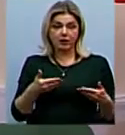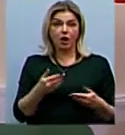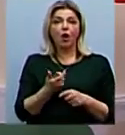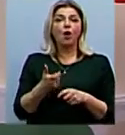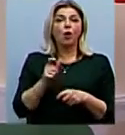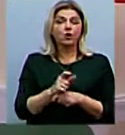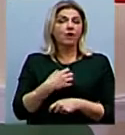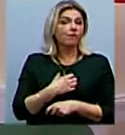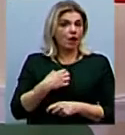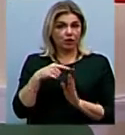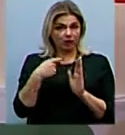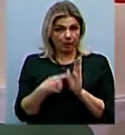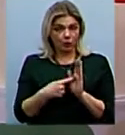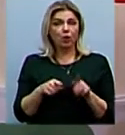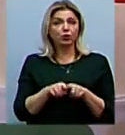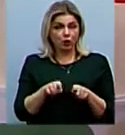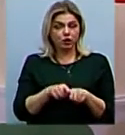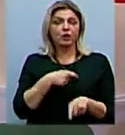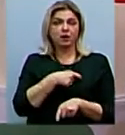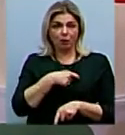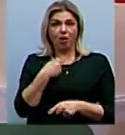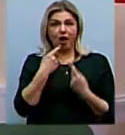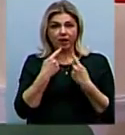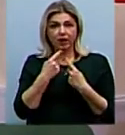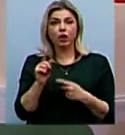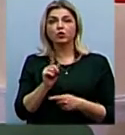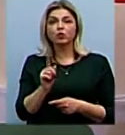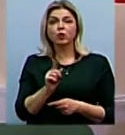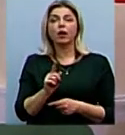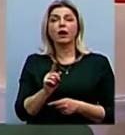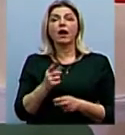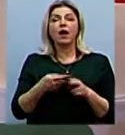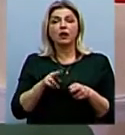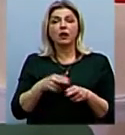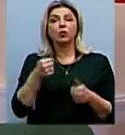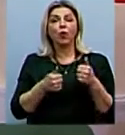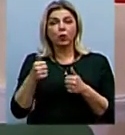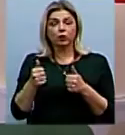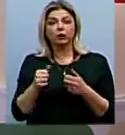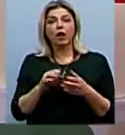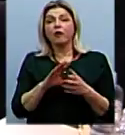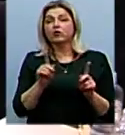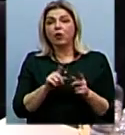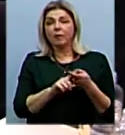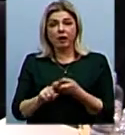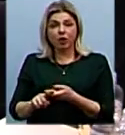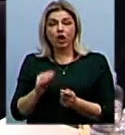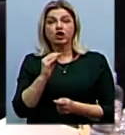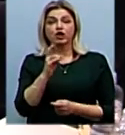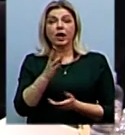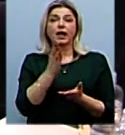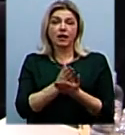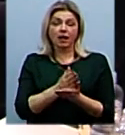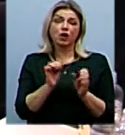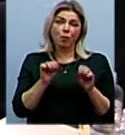вопрос, о котором тоже депутаты не раз говорили на сессии городского совета, это то, к чему этот конкурс вообще привел. ЖЭКи-то есть, ЖЭКи, может,